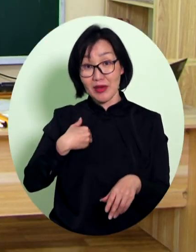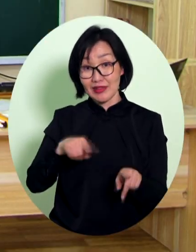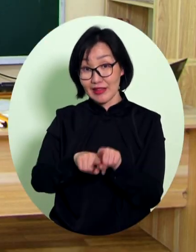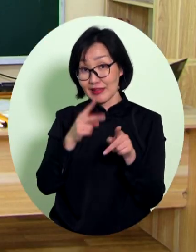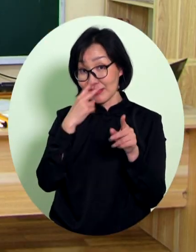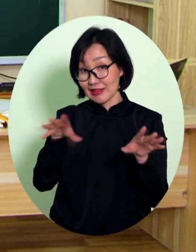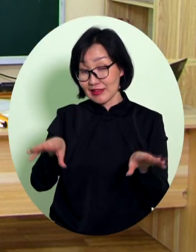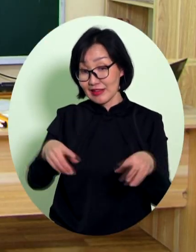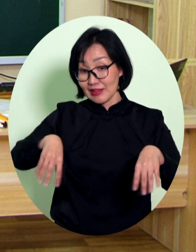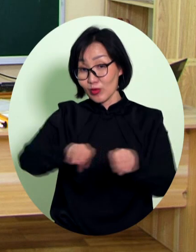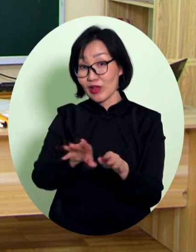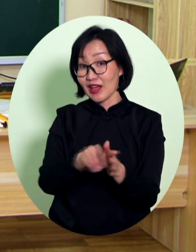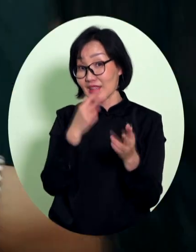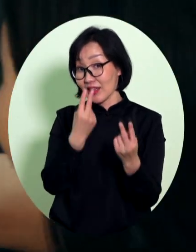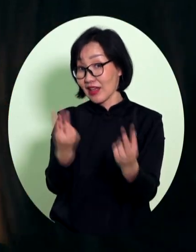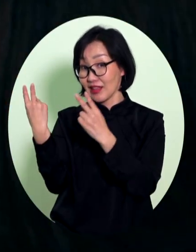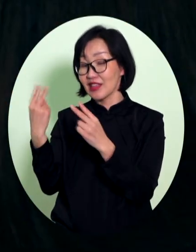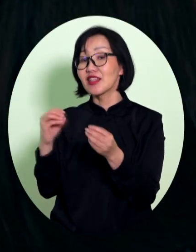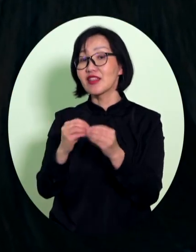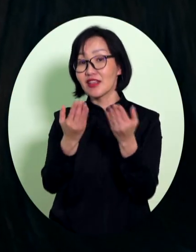Хэрэглэх түүнээ ашиглаад